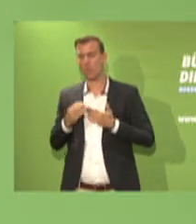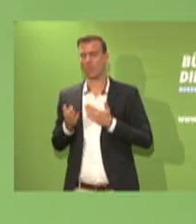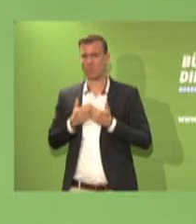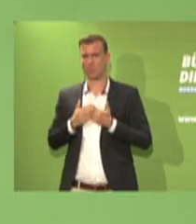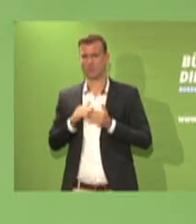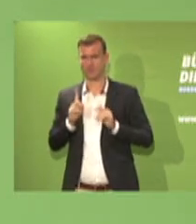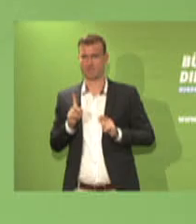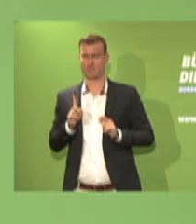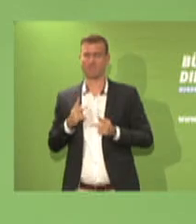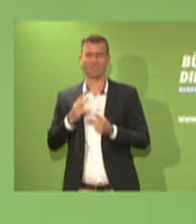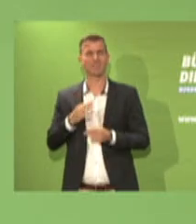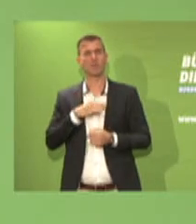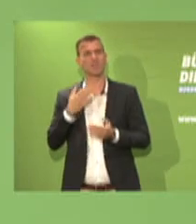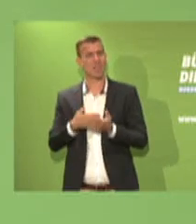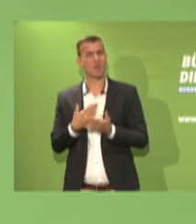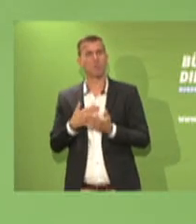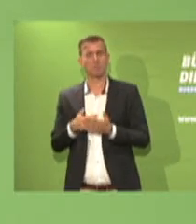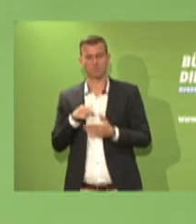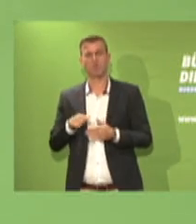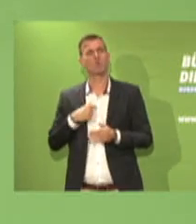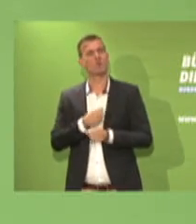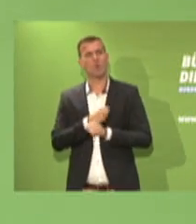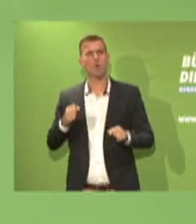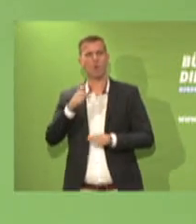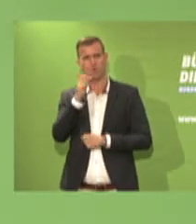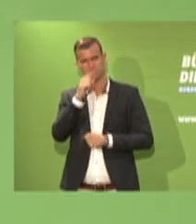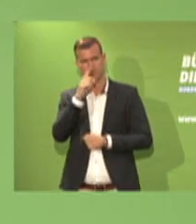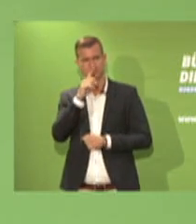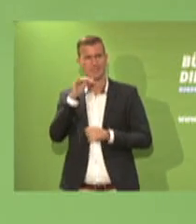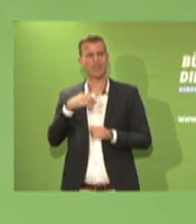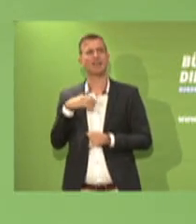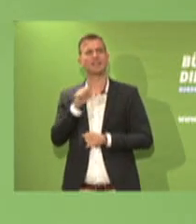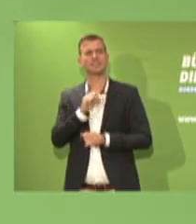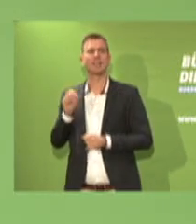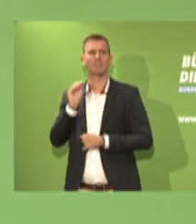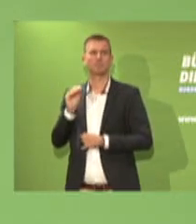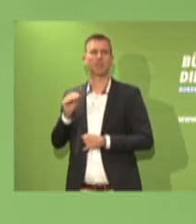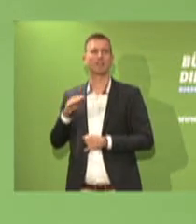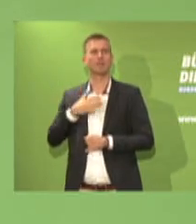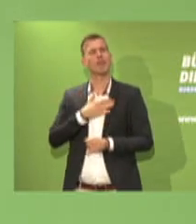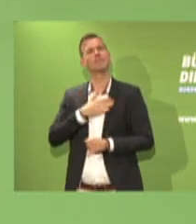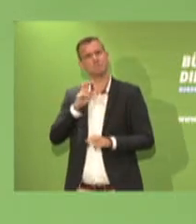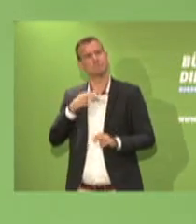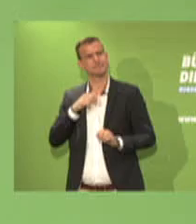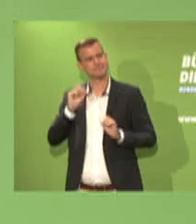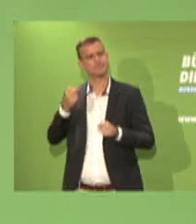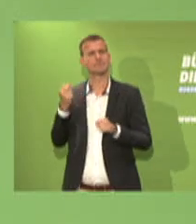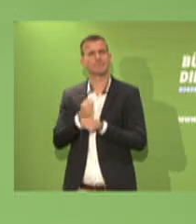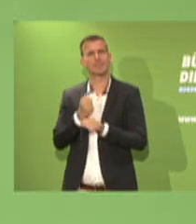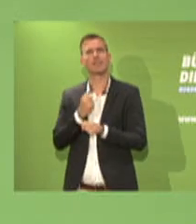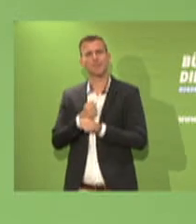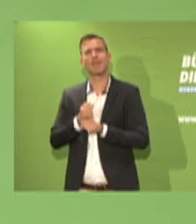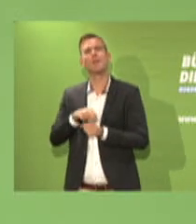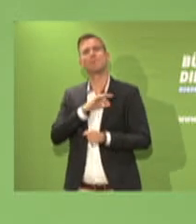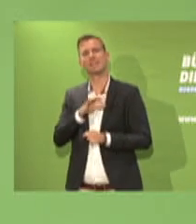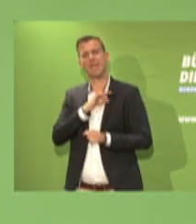finde an dieser Stelle, und deswegen ist es mir ein großes Vergnügen, nochmal zu sagen, Silvia, das ist dein Verdienst, dass das gelungen ist, eben einen